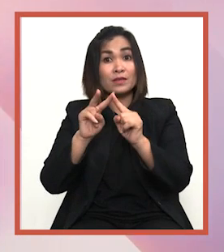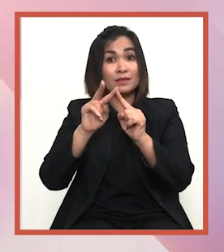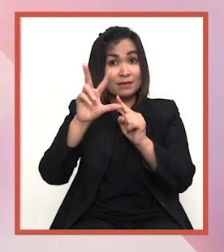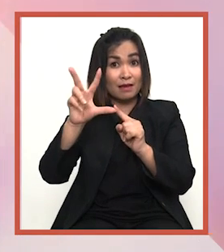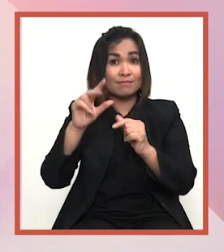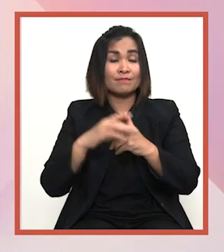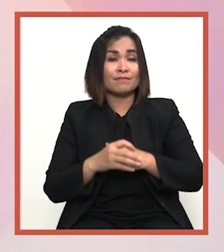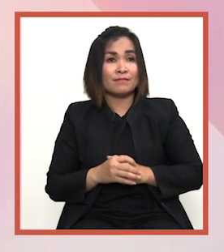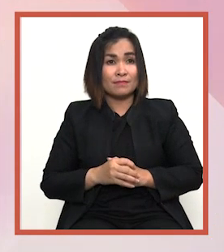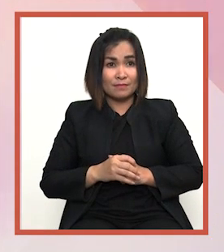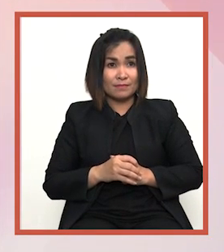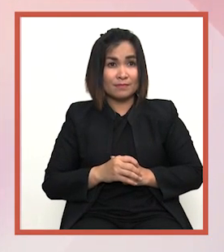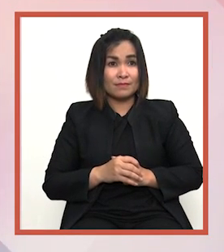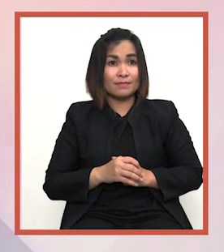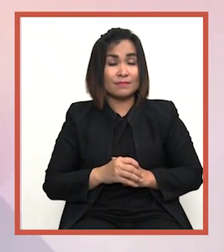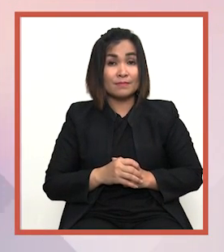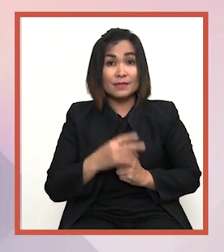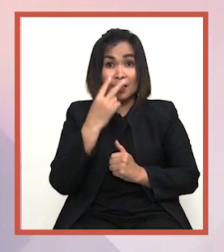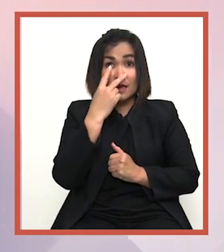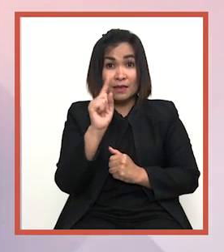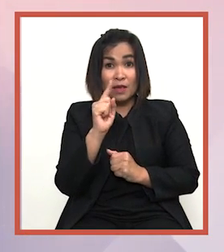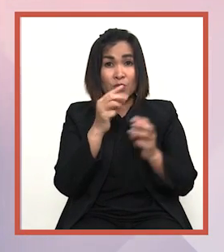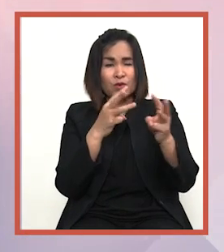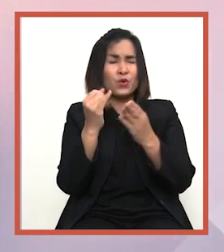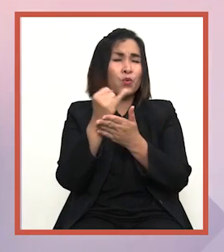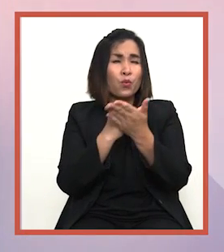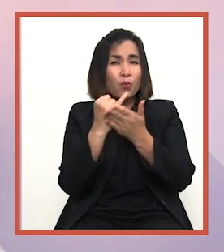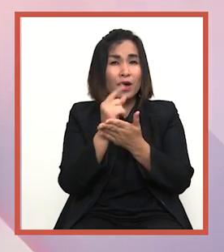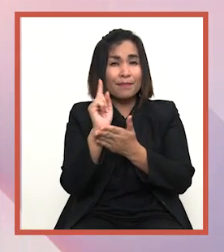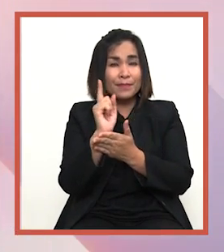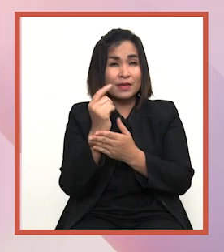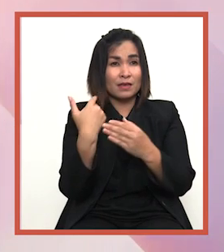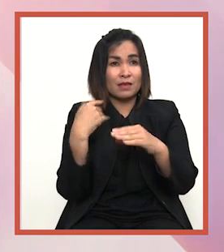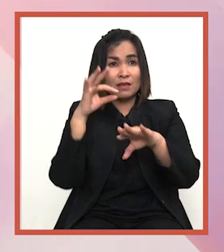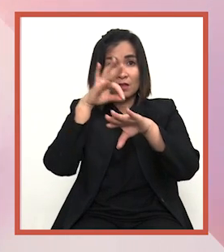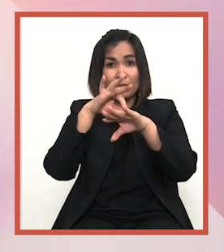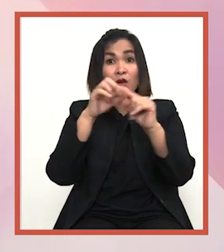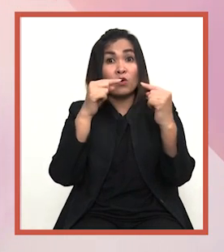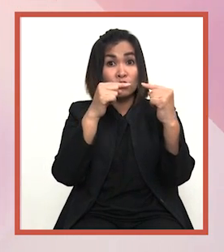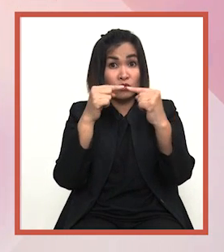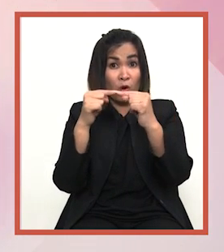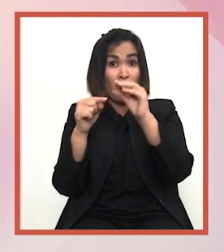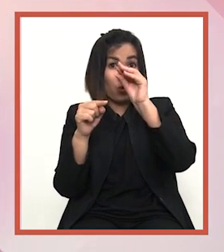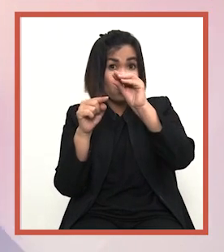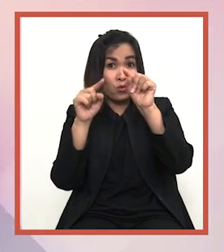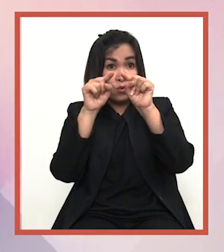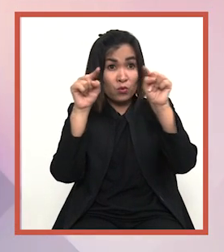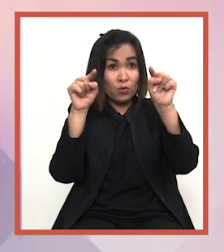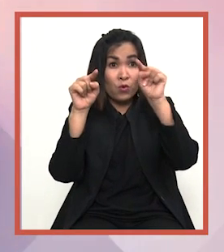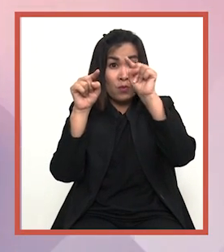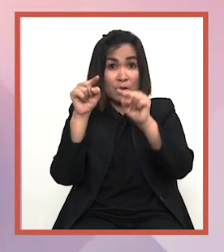นะรูปที่3ครับเราจะเห็นว่าเขาเขียนนะครับแค่จุดต่อนะครับแล้วก็มีตัวสวิ